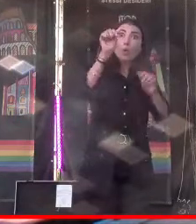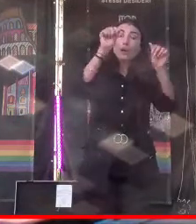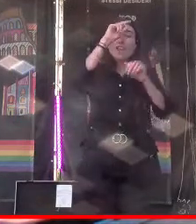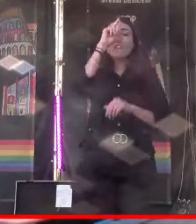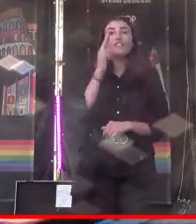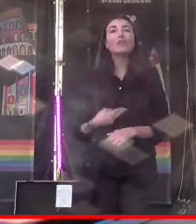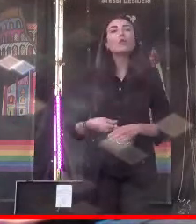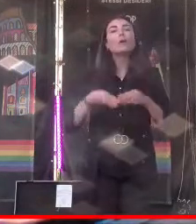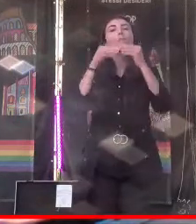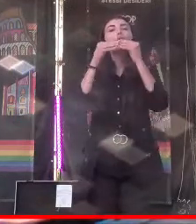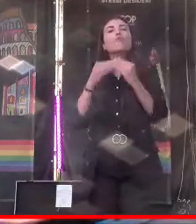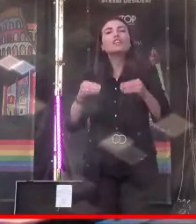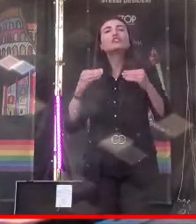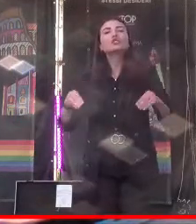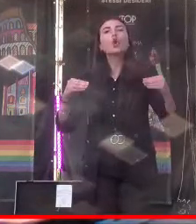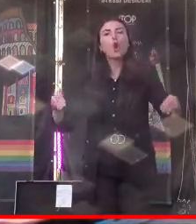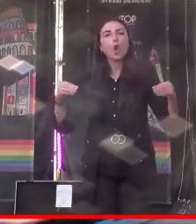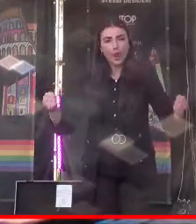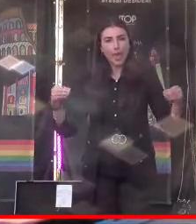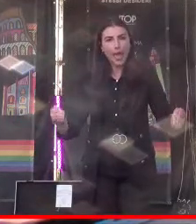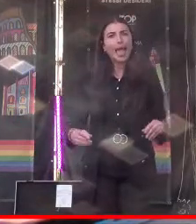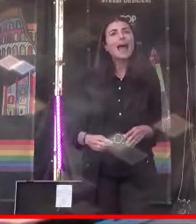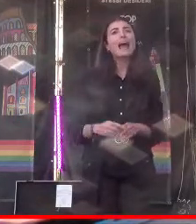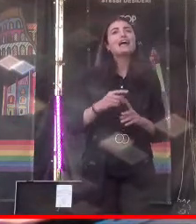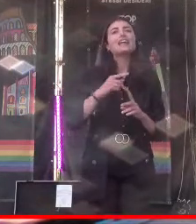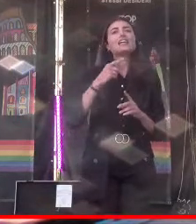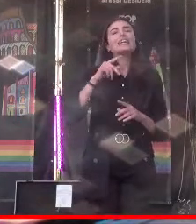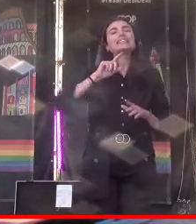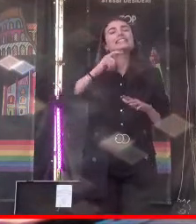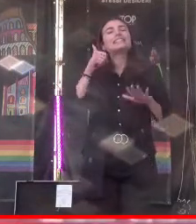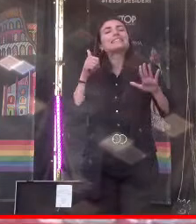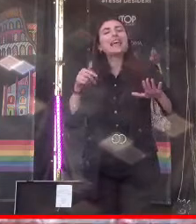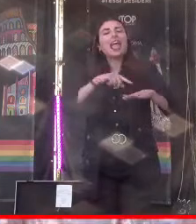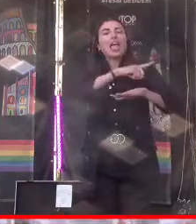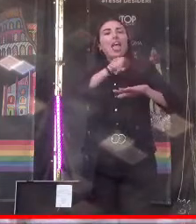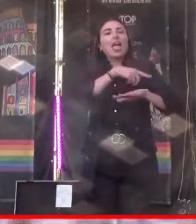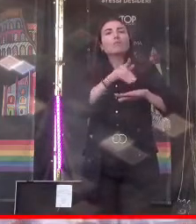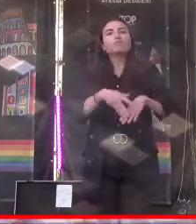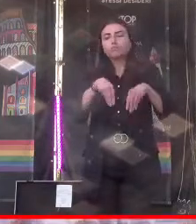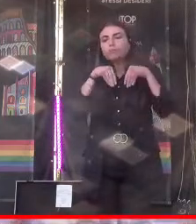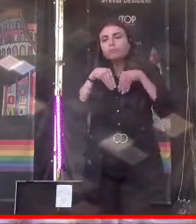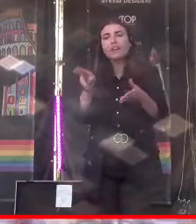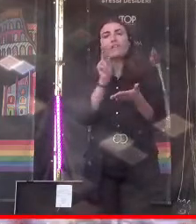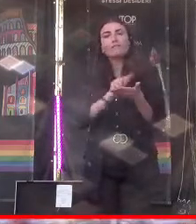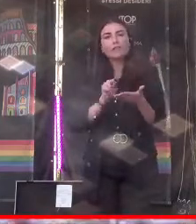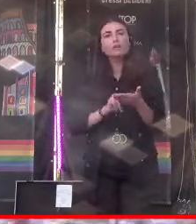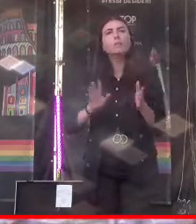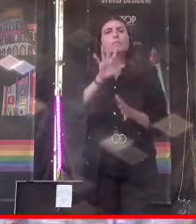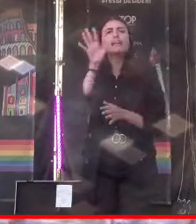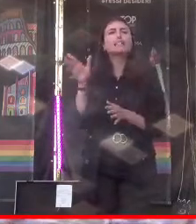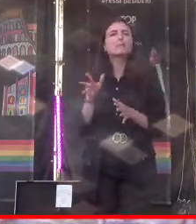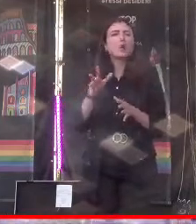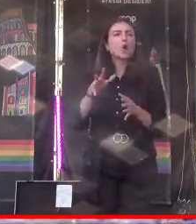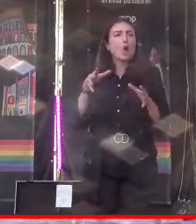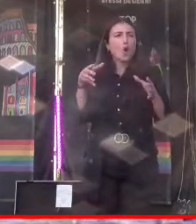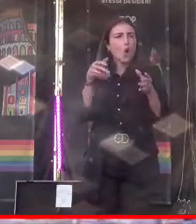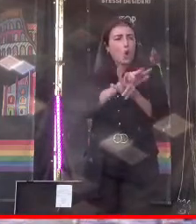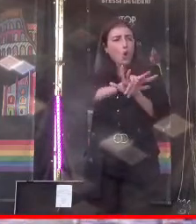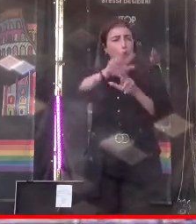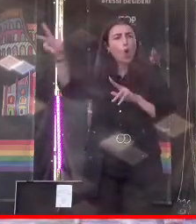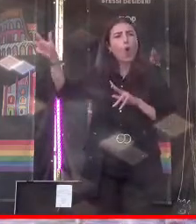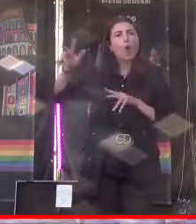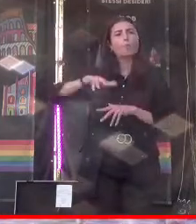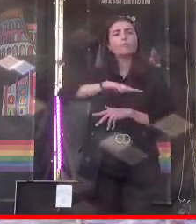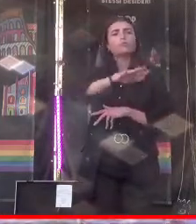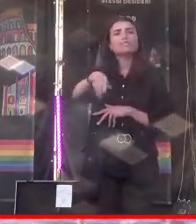per permettere a Gaia di andare a scuola, una figura professionale che la regione, che è la nostra, e il comune di residenza di Gaia